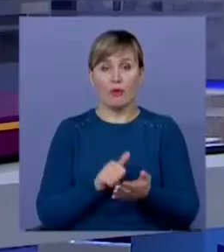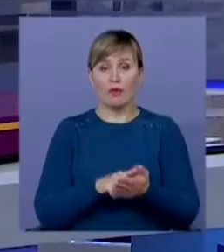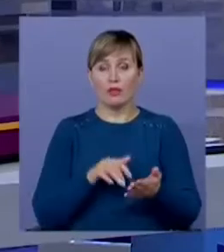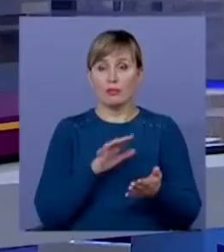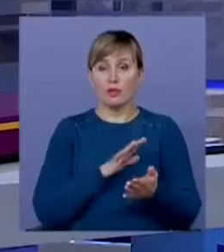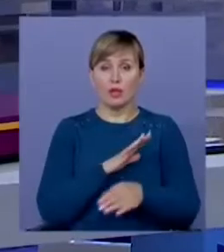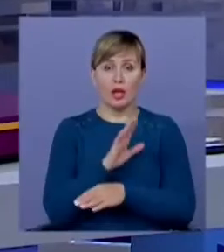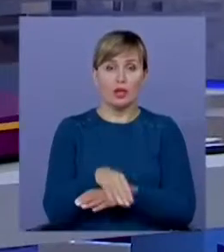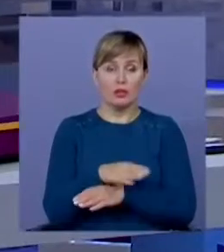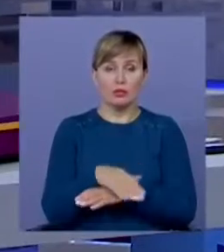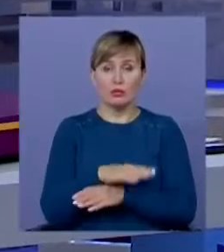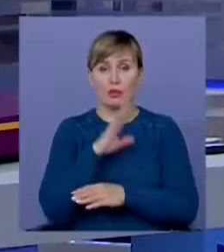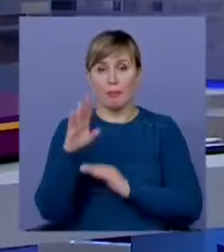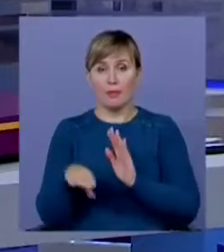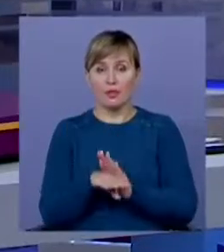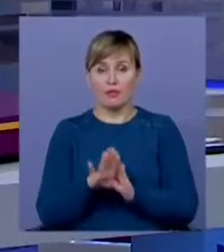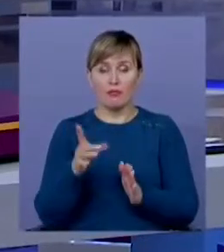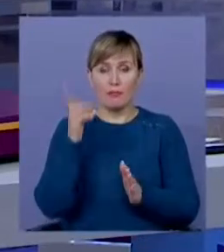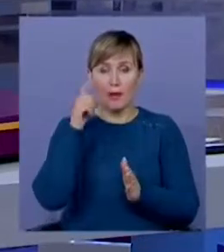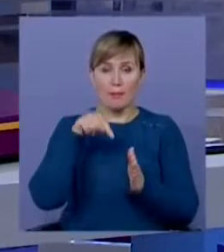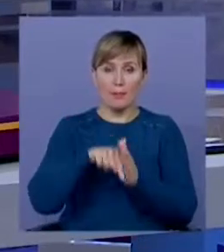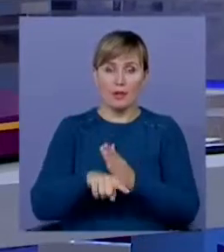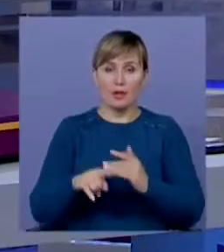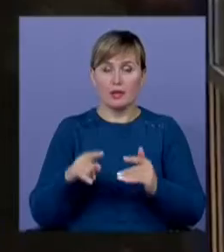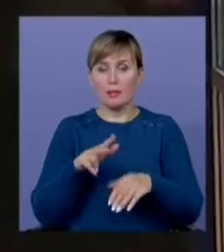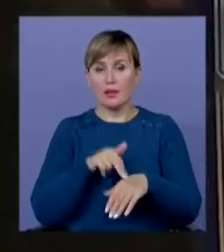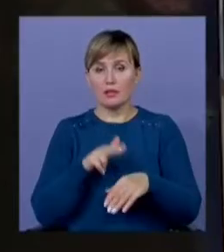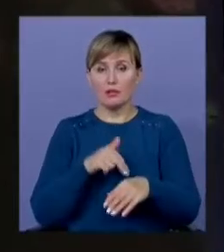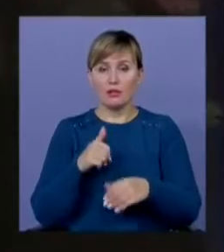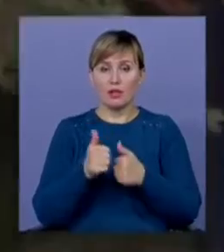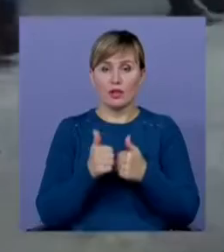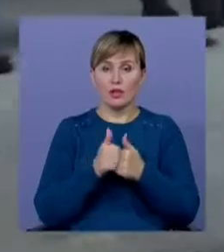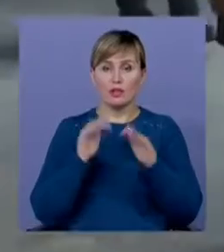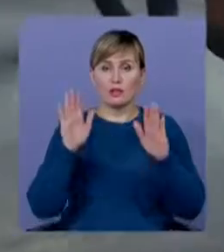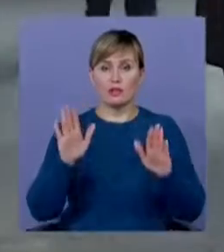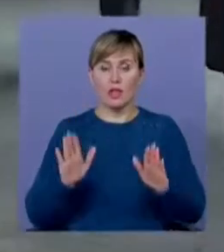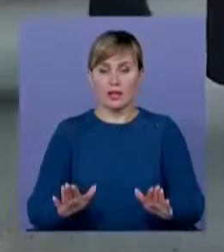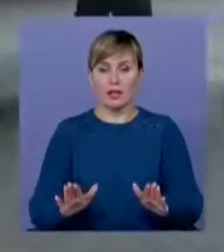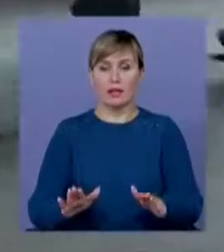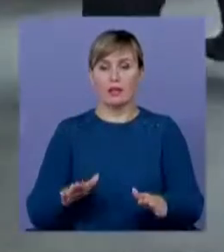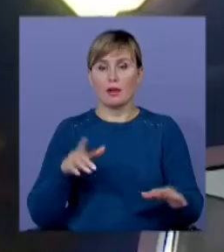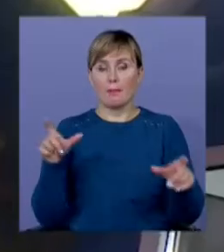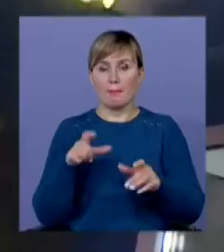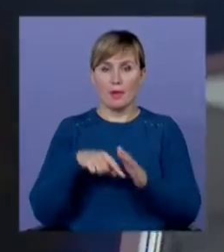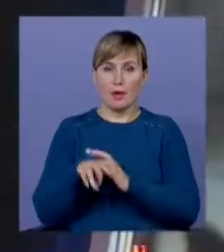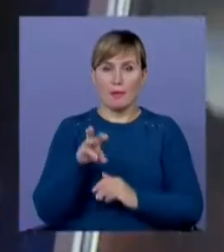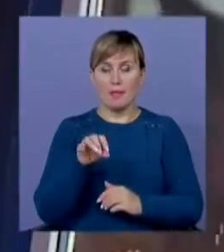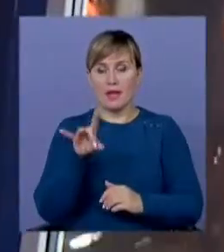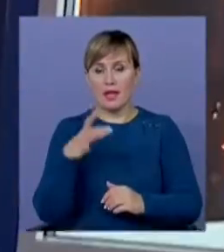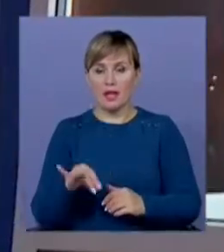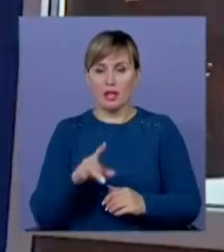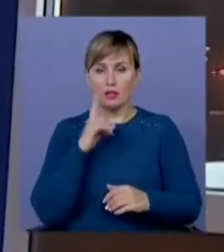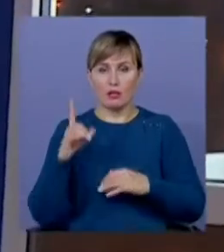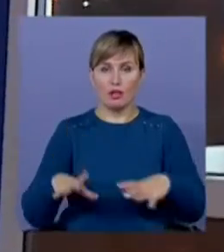послужило отсутствие его подчиненных в мобильных постах полиции возле выставочного комплекса «Атакент», торгового центра «Мирей»,